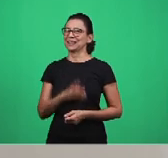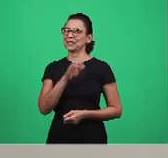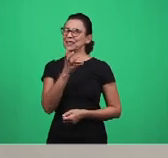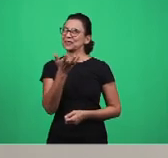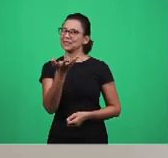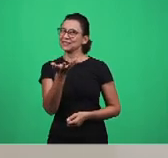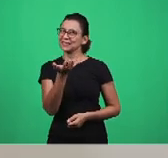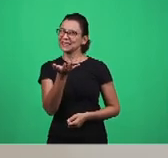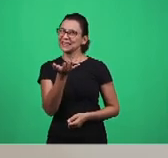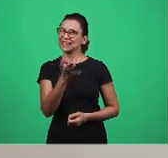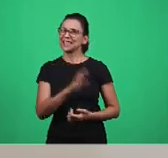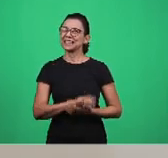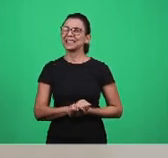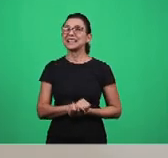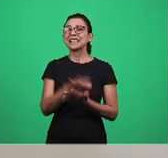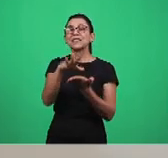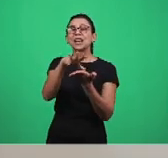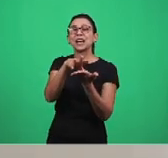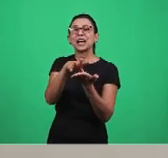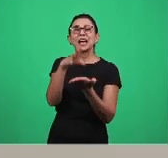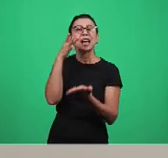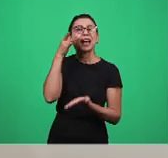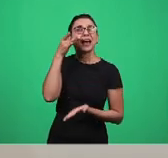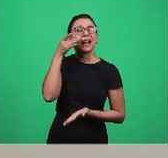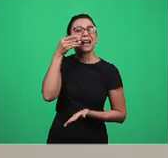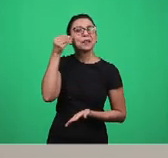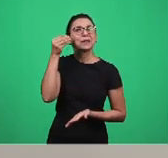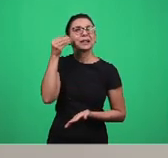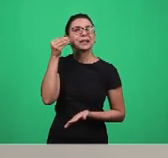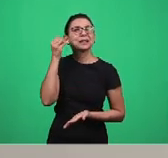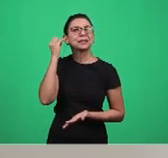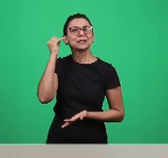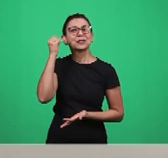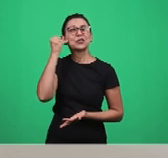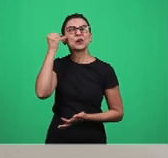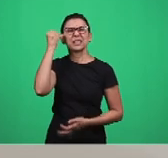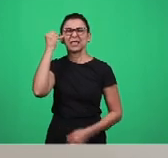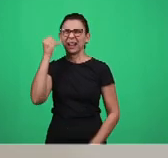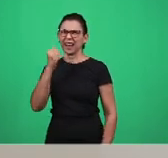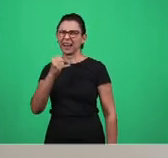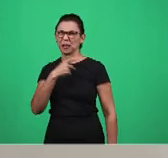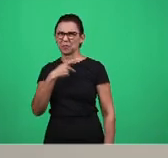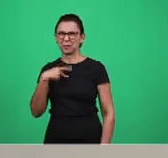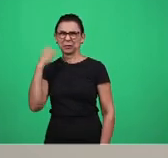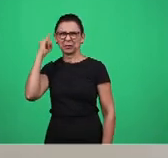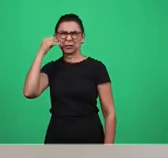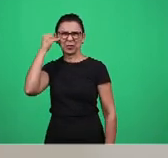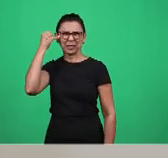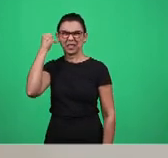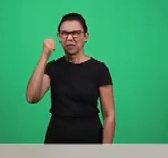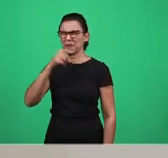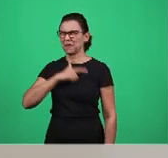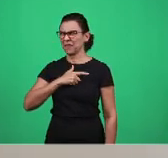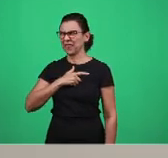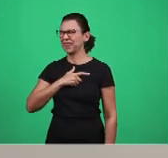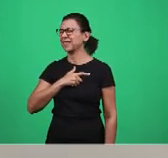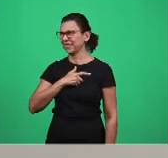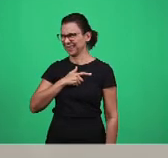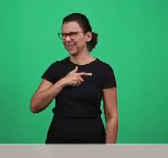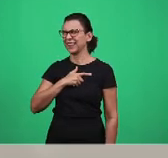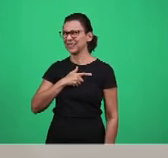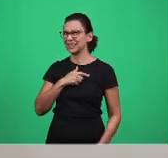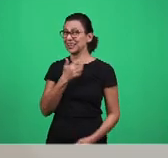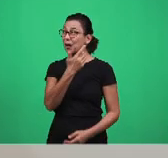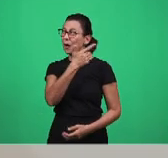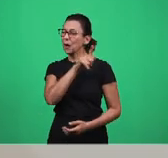te rassembler au pasteur Josias. Mais le pasteur Josias, il est trop moche entre nous. Je sais que tu voulais imiter un autre pasteur. Je ne vais